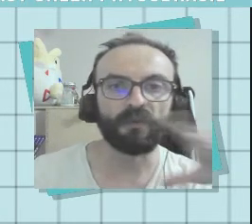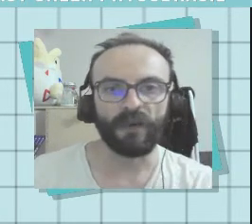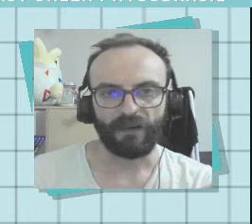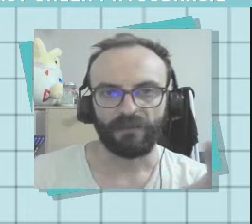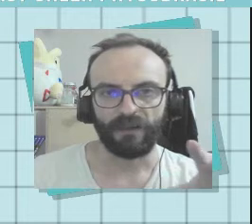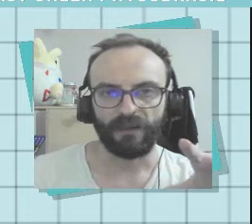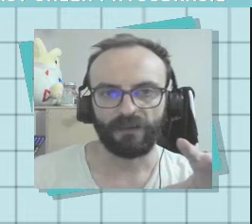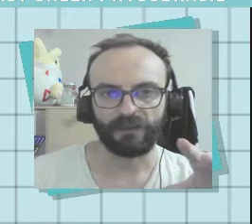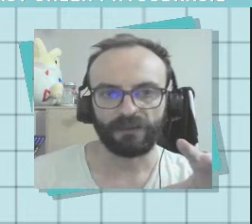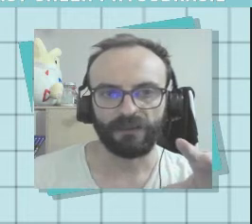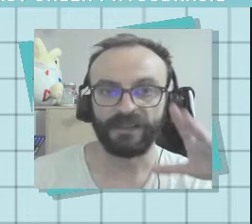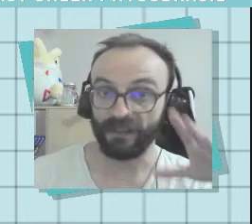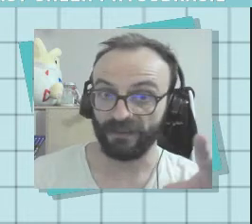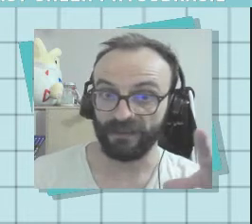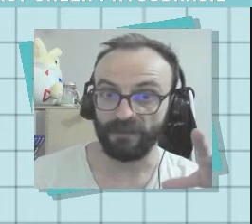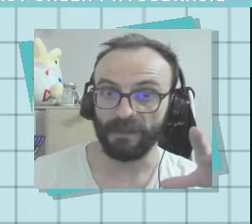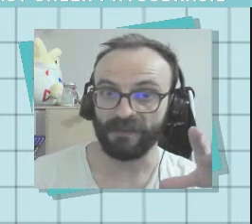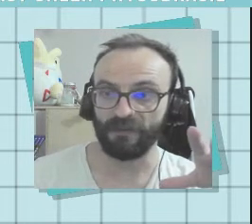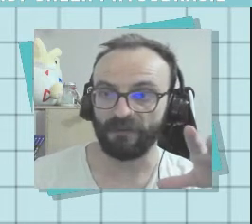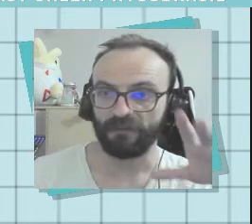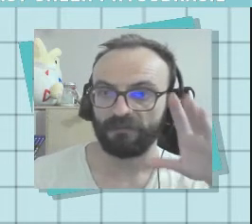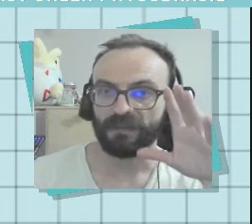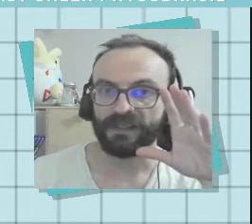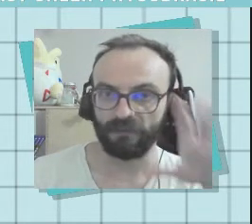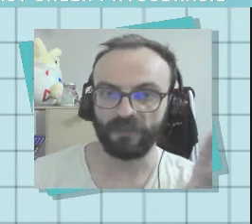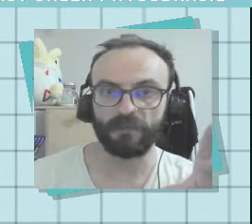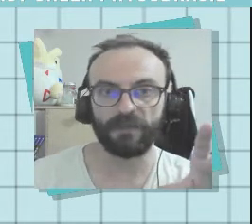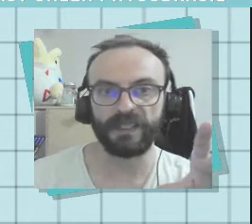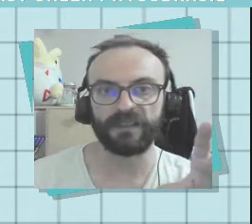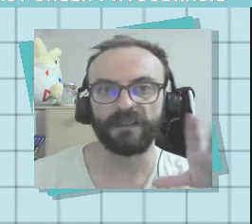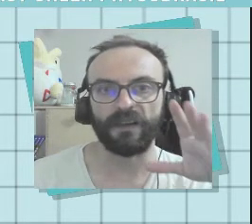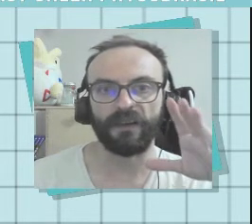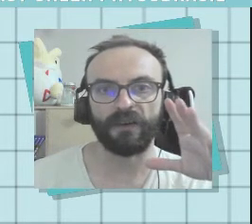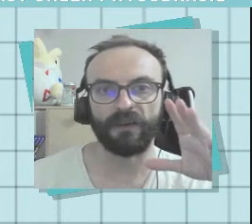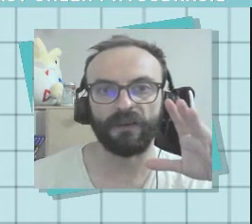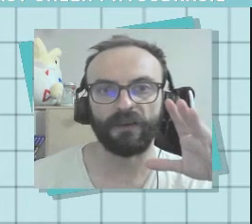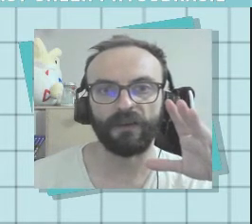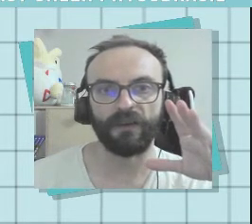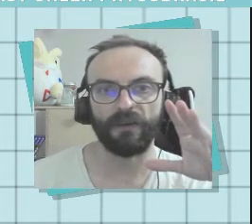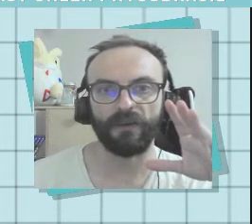Donc voilà, c'est intéressant parce que ça touche un public